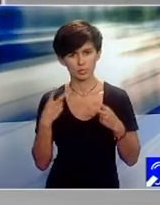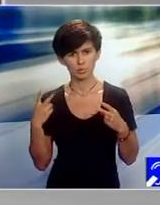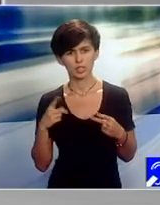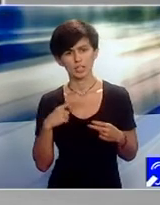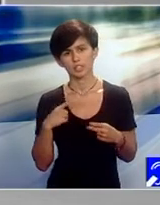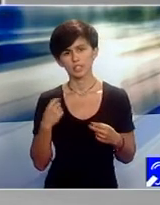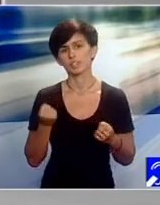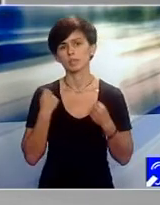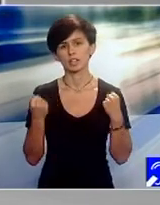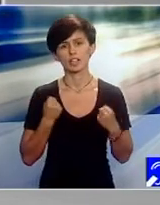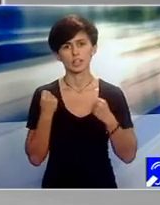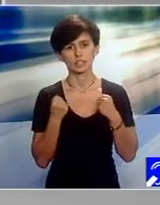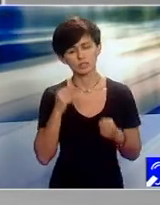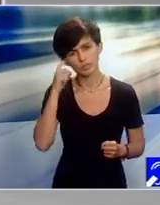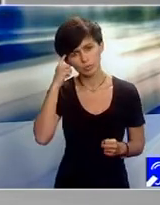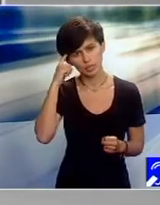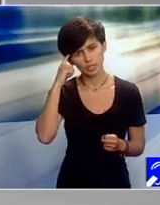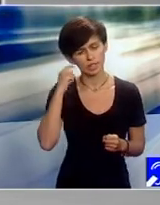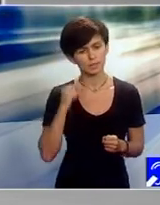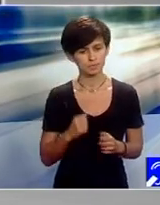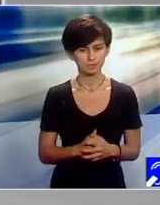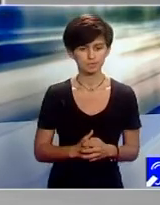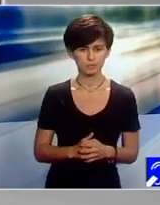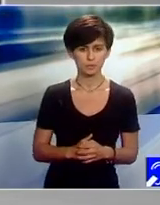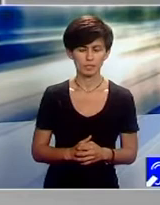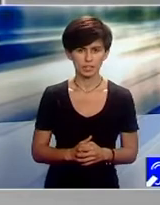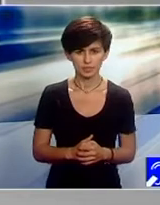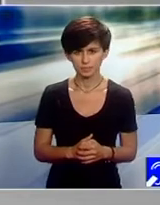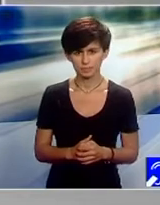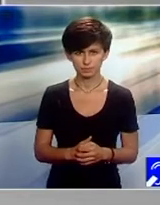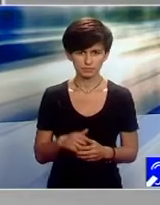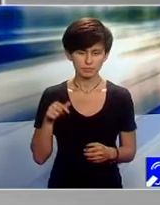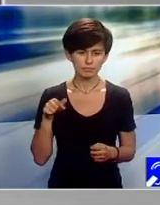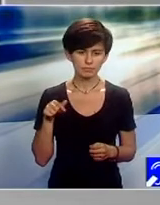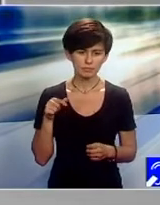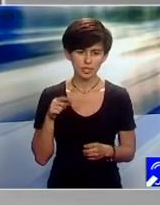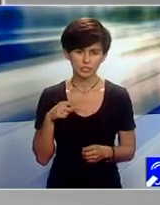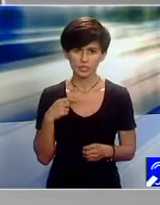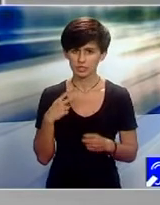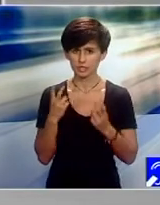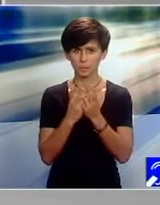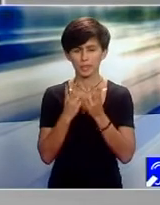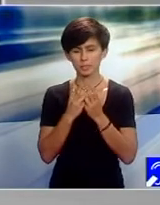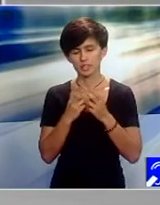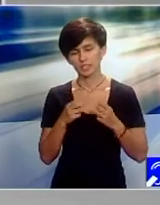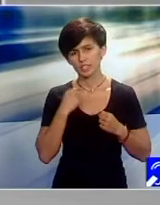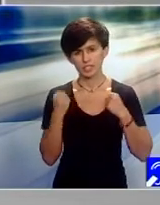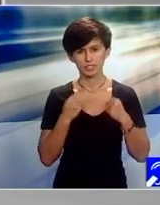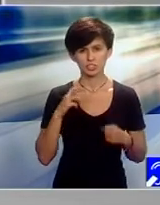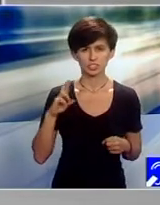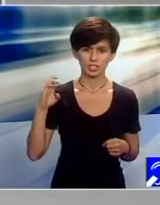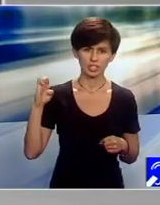mintea și în contextul acesta exercițiile de rebus, așa cum ați zis, învățarea unei limbi